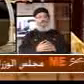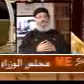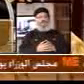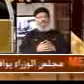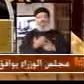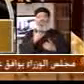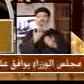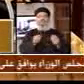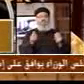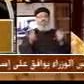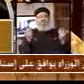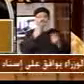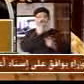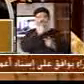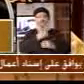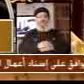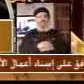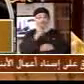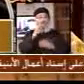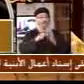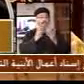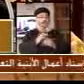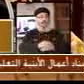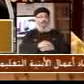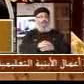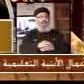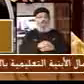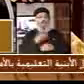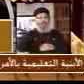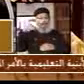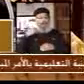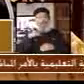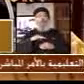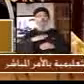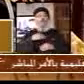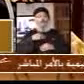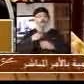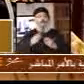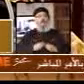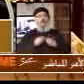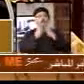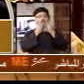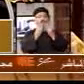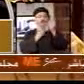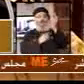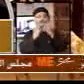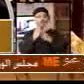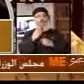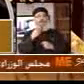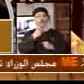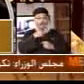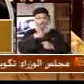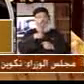قال ما يعملوش حاجة. طب وانت هتعملي ايه؟ قالت رايحة احط من اعوازي،